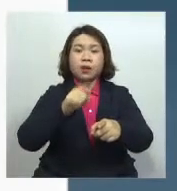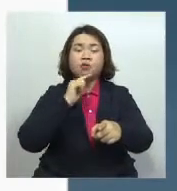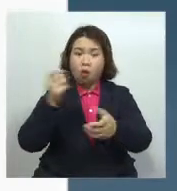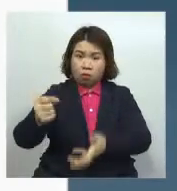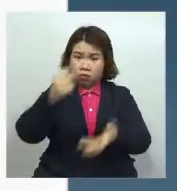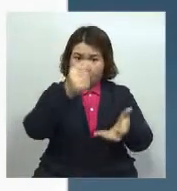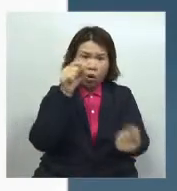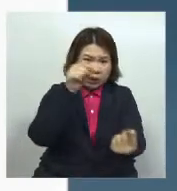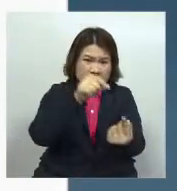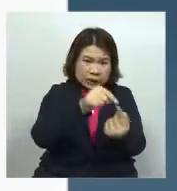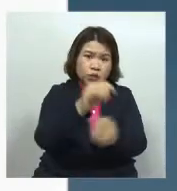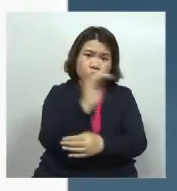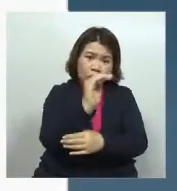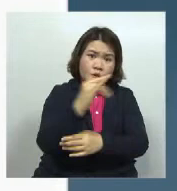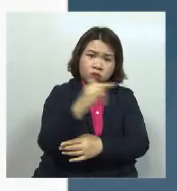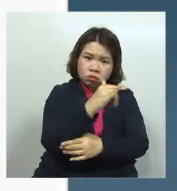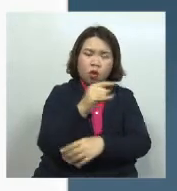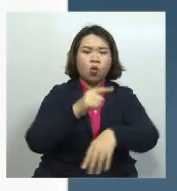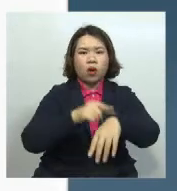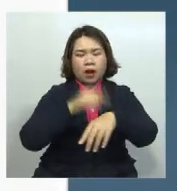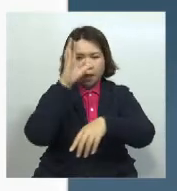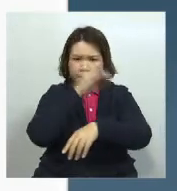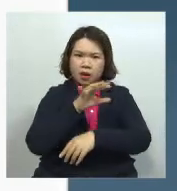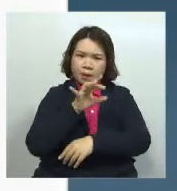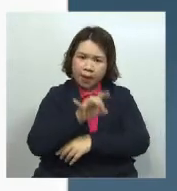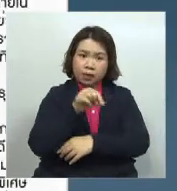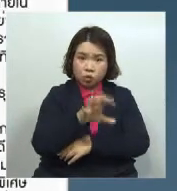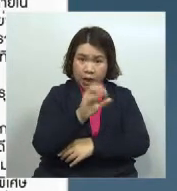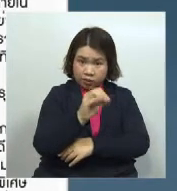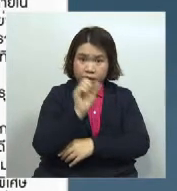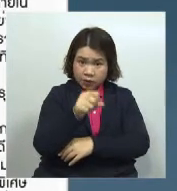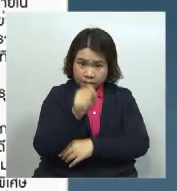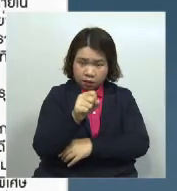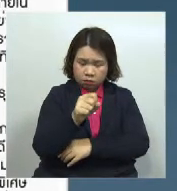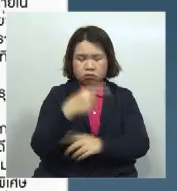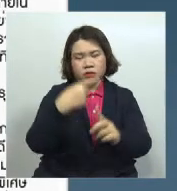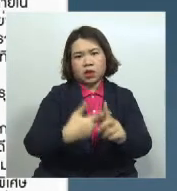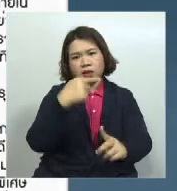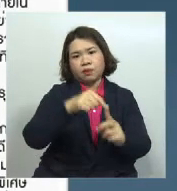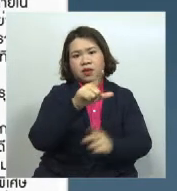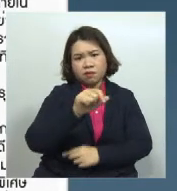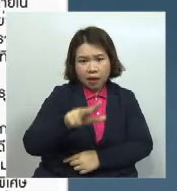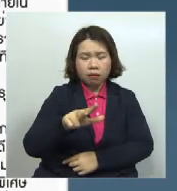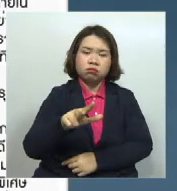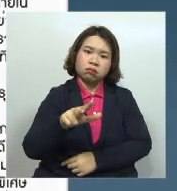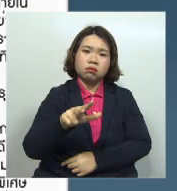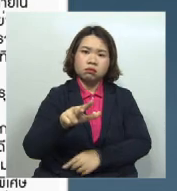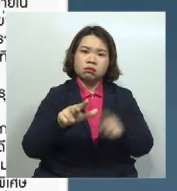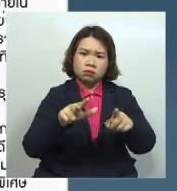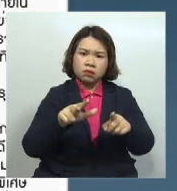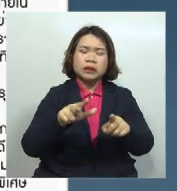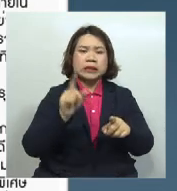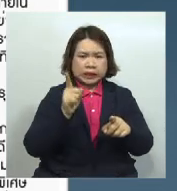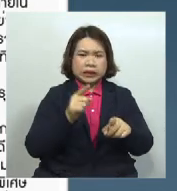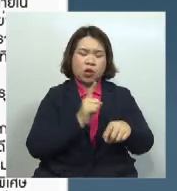ของจะมาถึงสนามินโรนภู similar ครนเวลา 2.50 ของวน23 มีนาคมซึงเวลากล่าวเขาบอกว่า